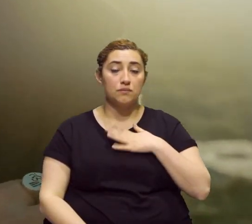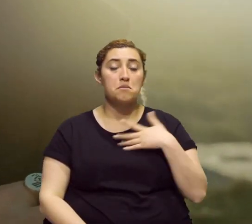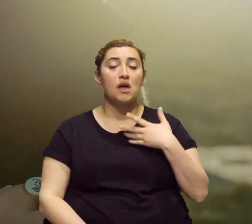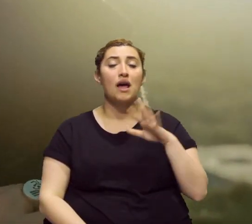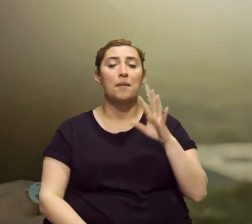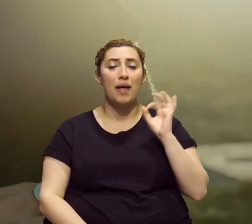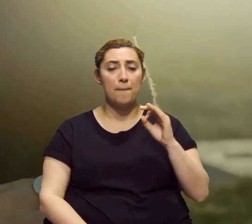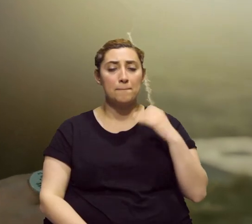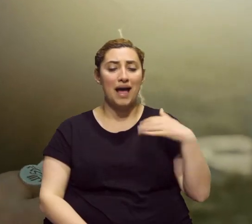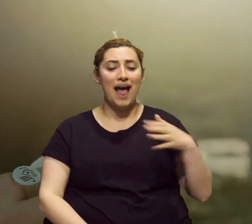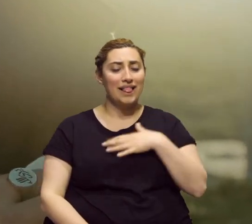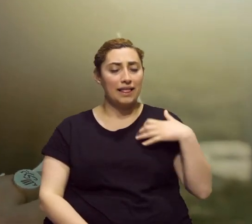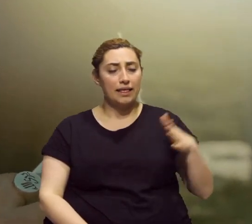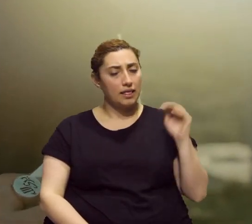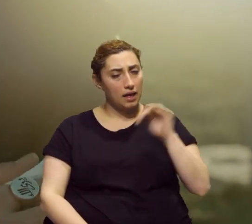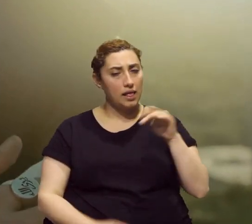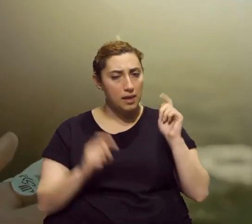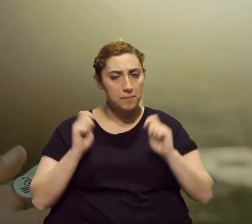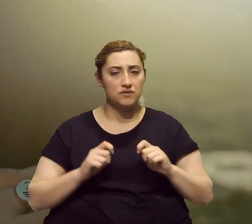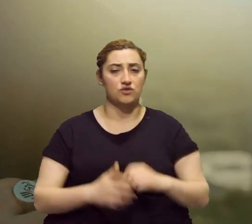Merak etme, hep geleceğiz anacanın yanına.